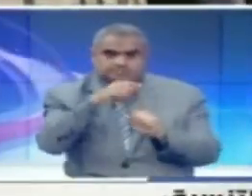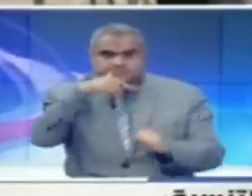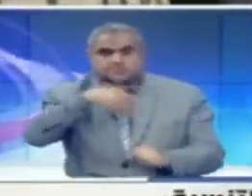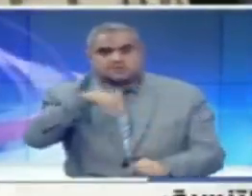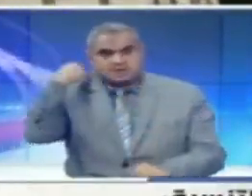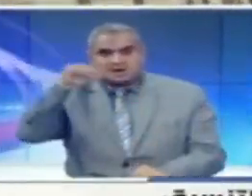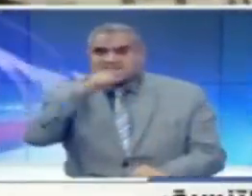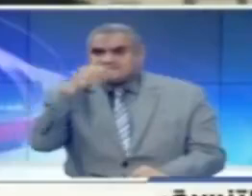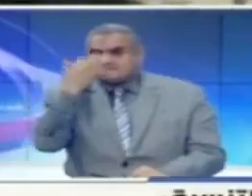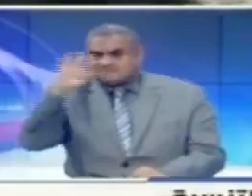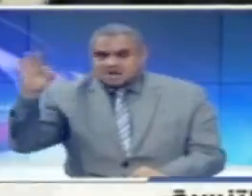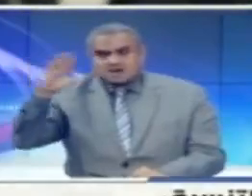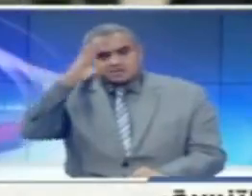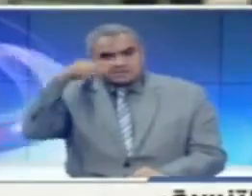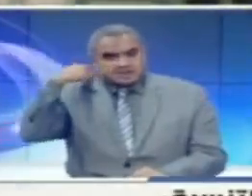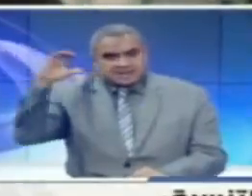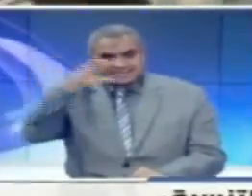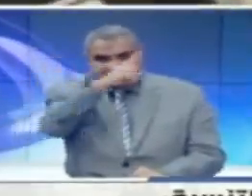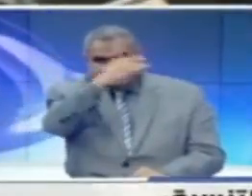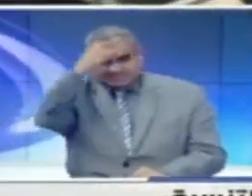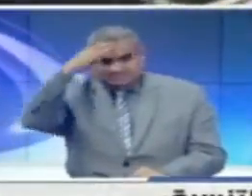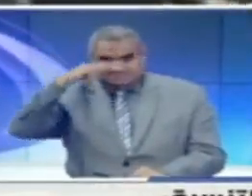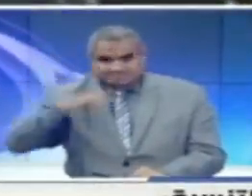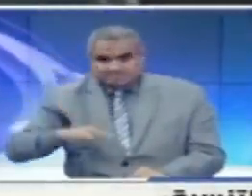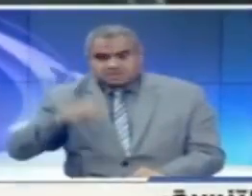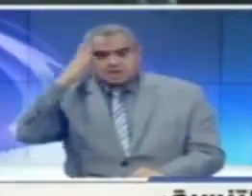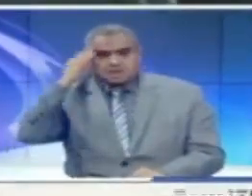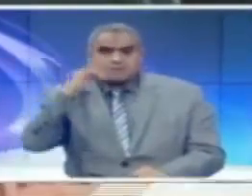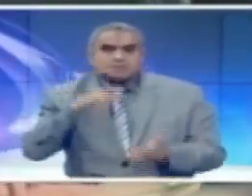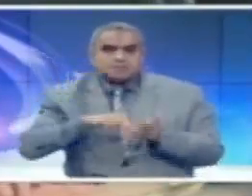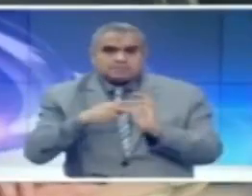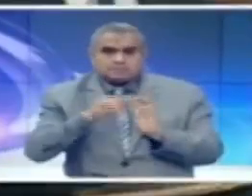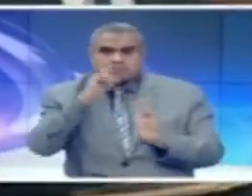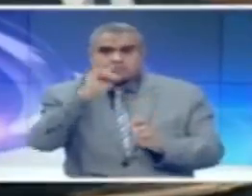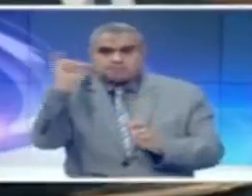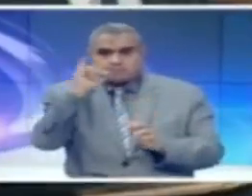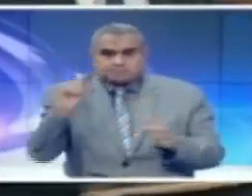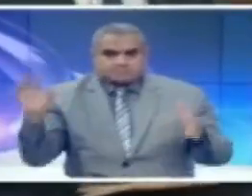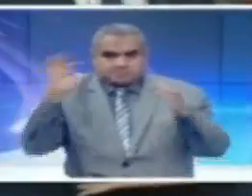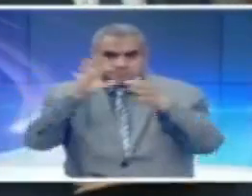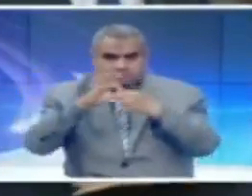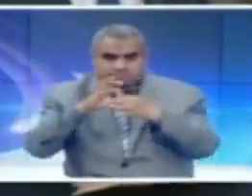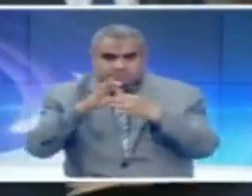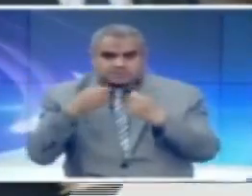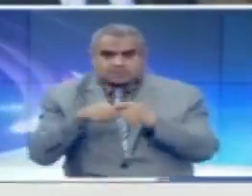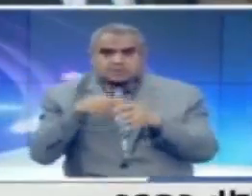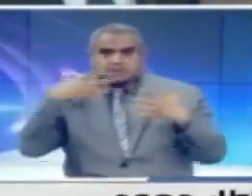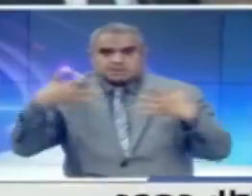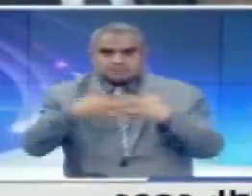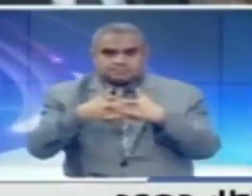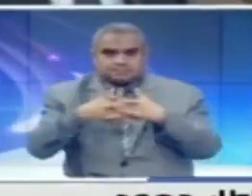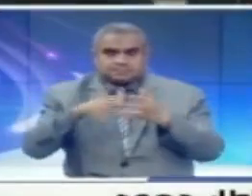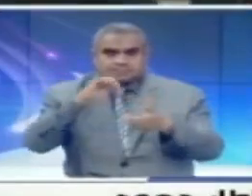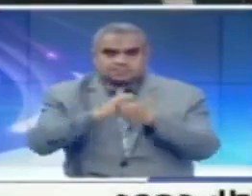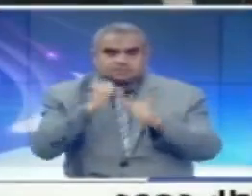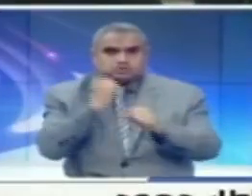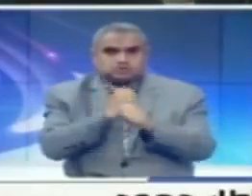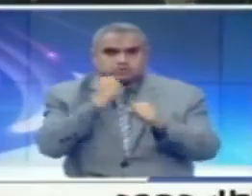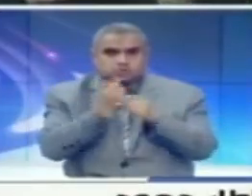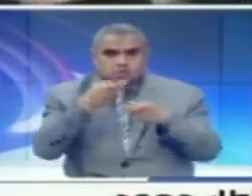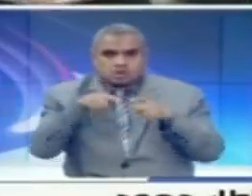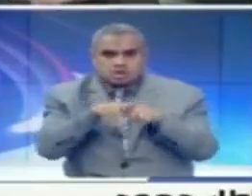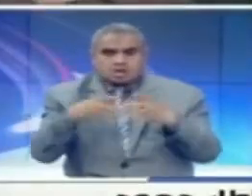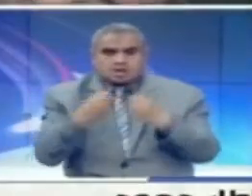تحيات الرئيس ماكرون إليه، ومؤكدة الأهمية التي توليها بلادها لتعزيز وتوطيد علاقات